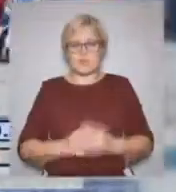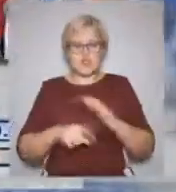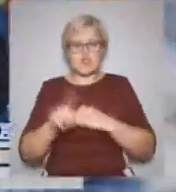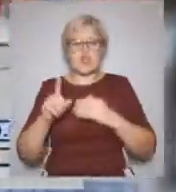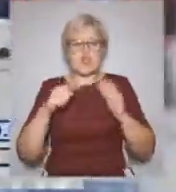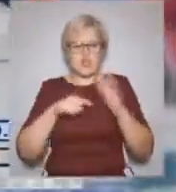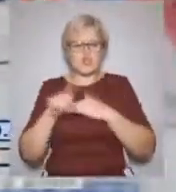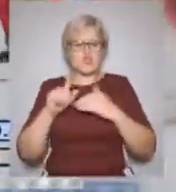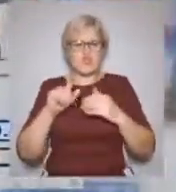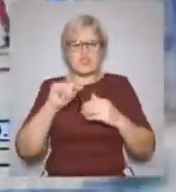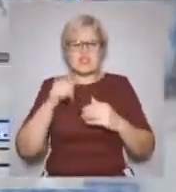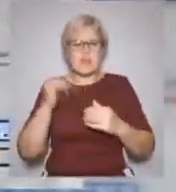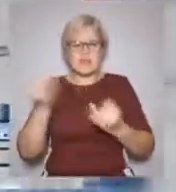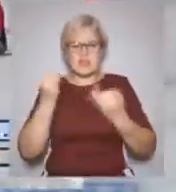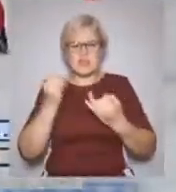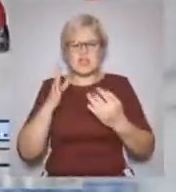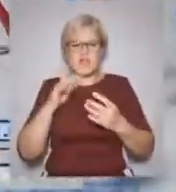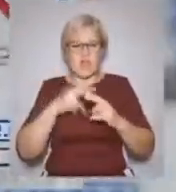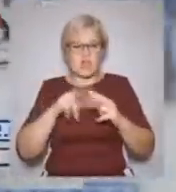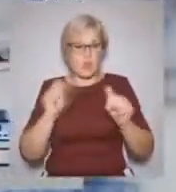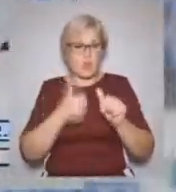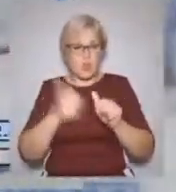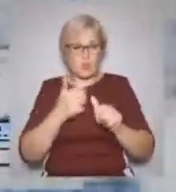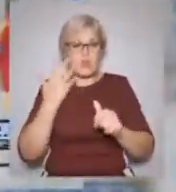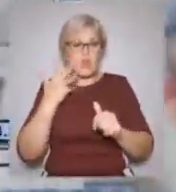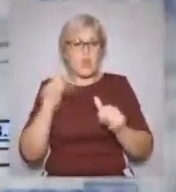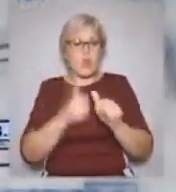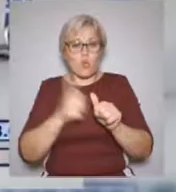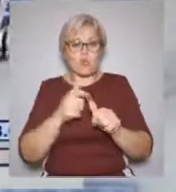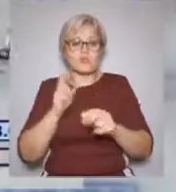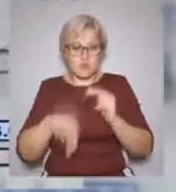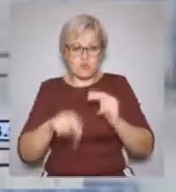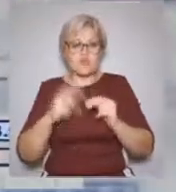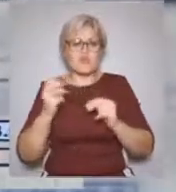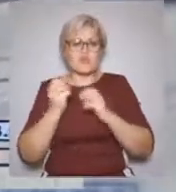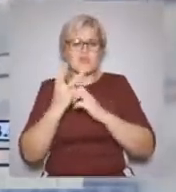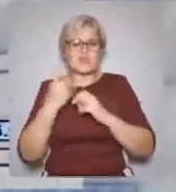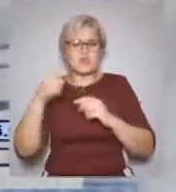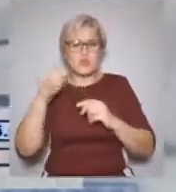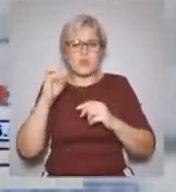начинается начинается самое интересное в этой гонке хотя гонка завершается